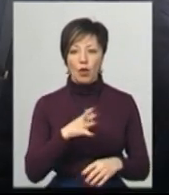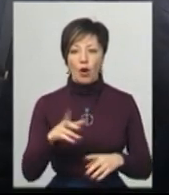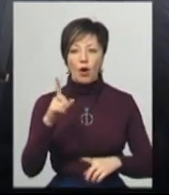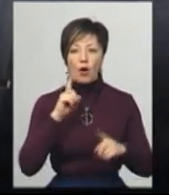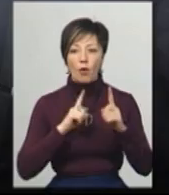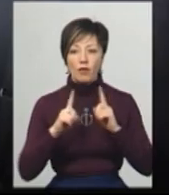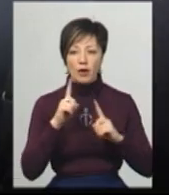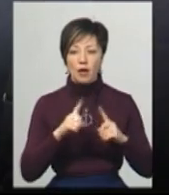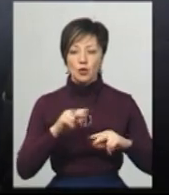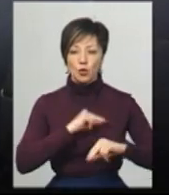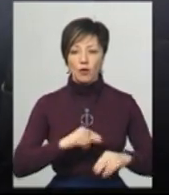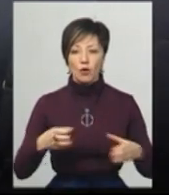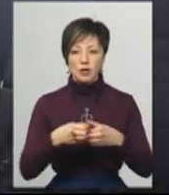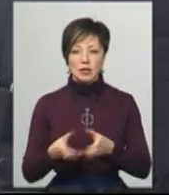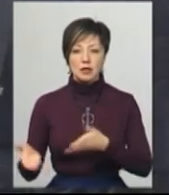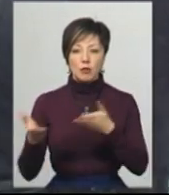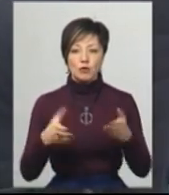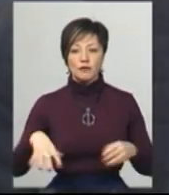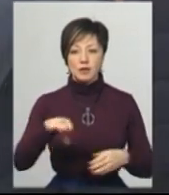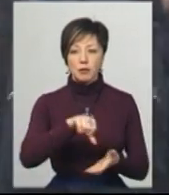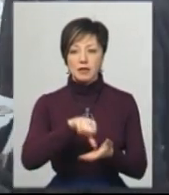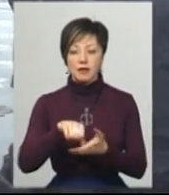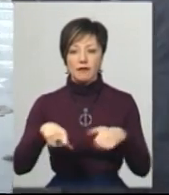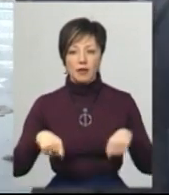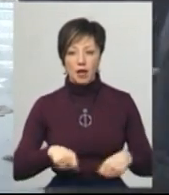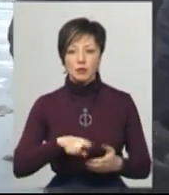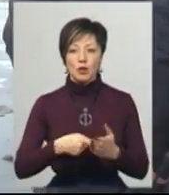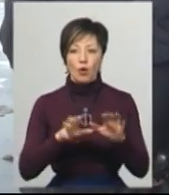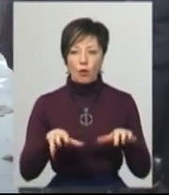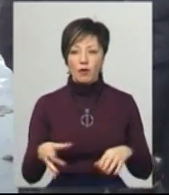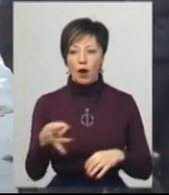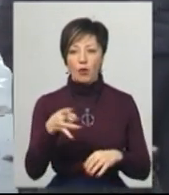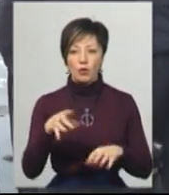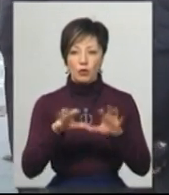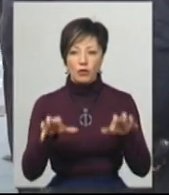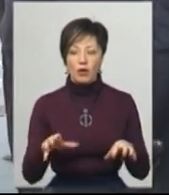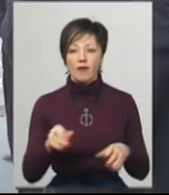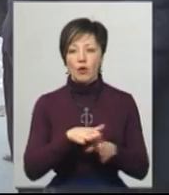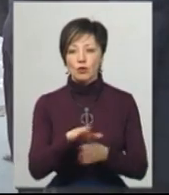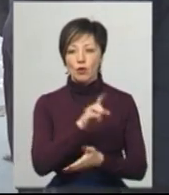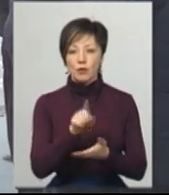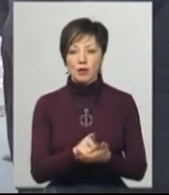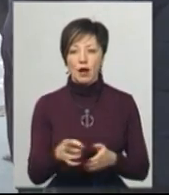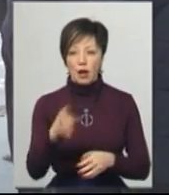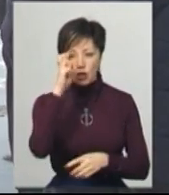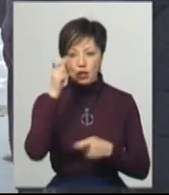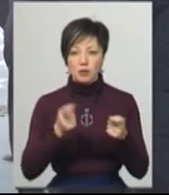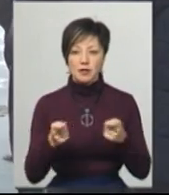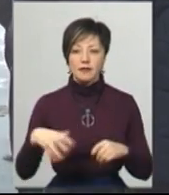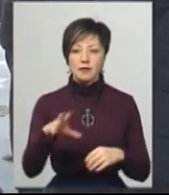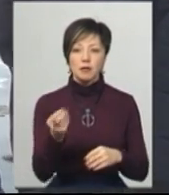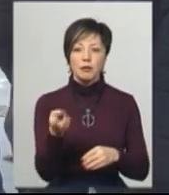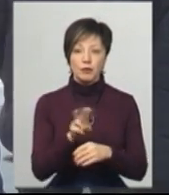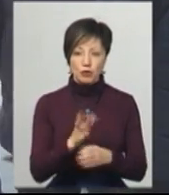трудового колективу, на якій ми запрошували всіх представників влади, і міського голови, і районного голови, і виконуючого обов'язки голови райдержадміністрації. Вони всі